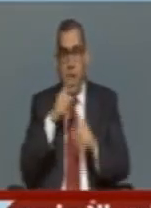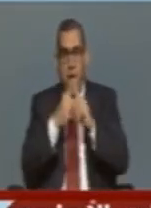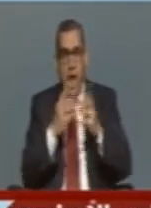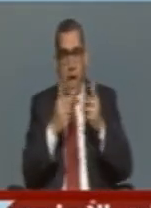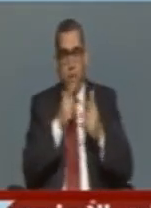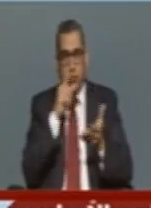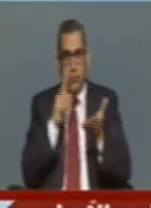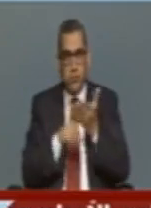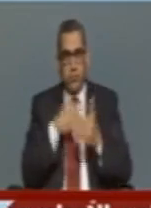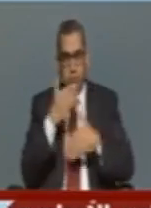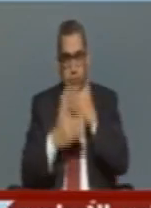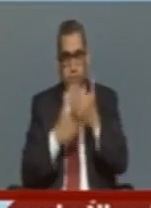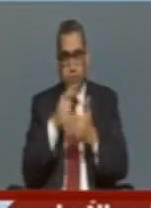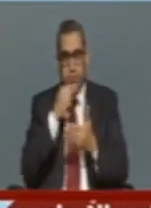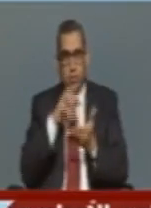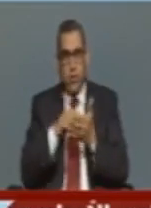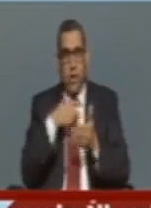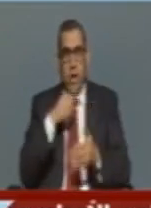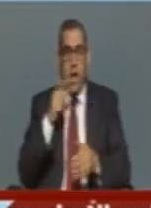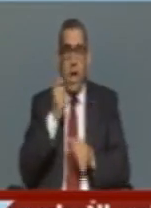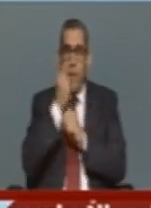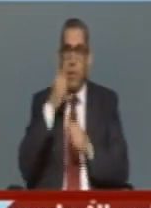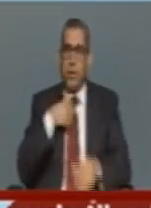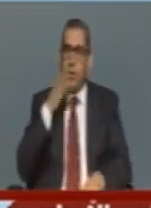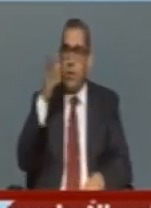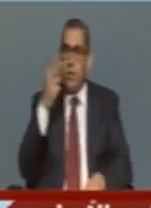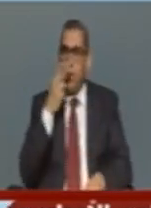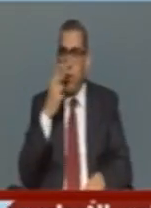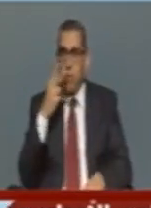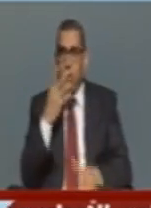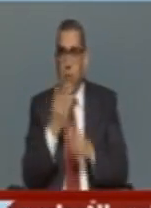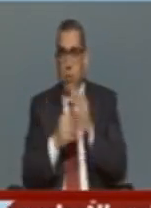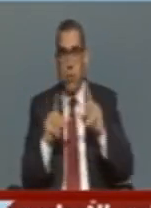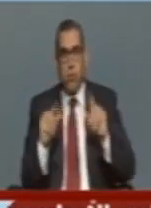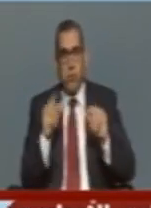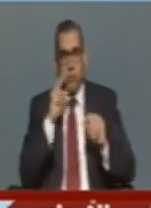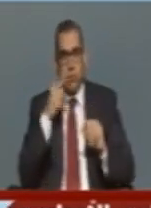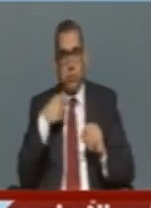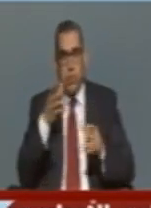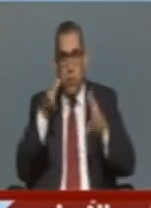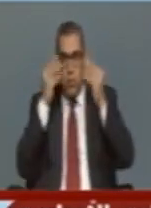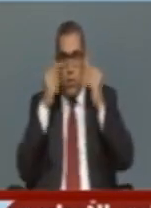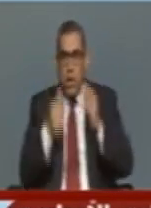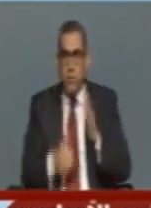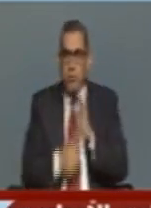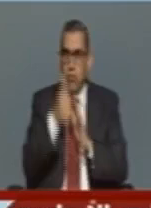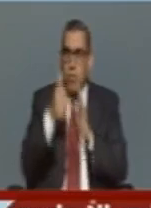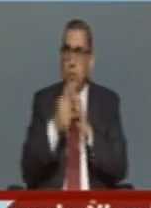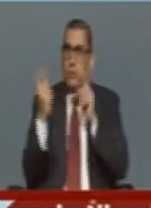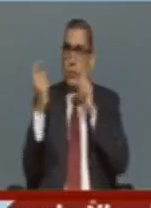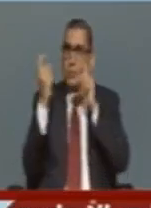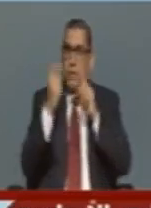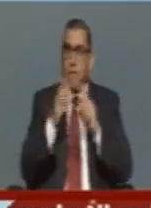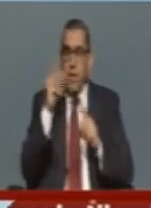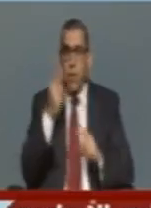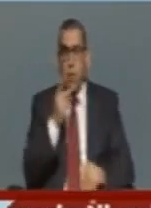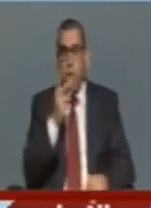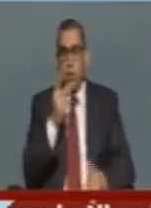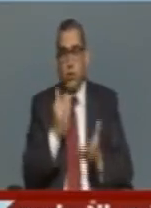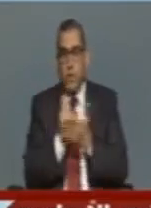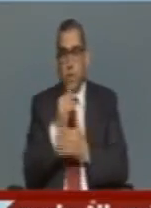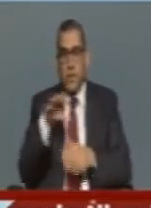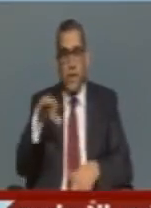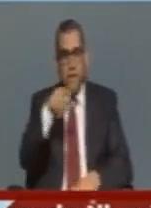زرت المنيا مرة فيها وشفت أولادنا على فكرة بيحصدوا جوائز على مستوى العالم، عندنا 21 مدرسة من هذه